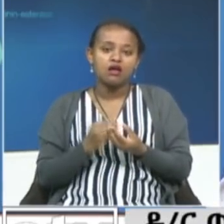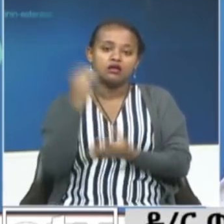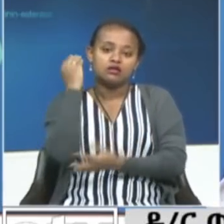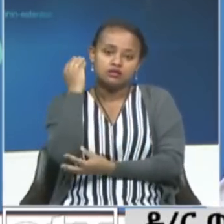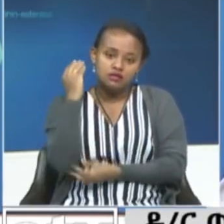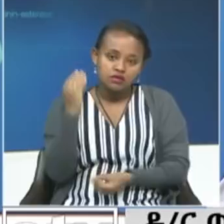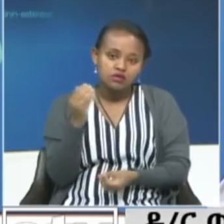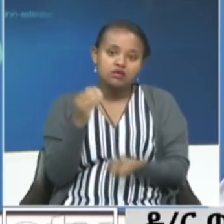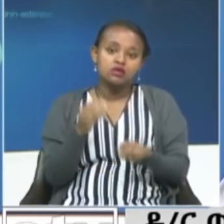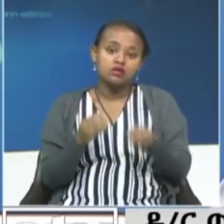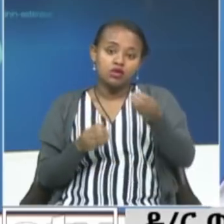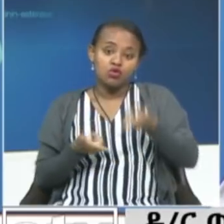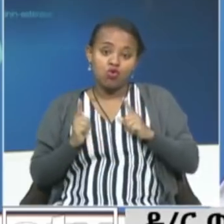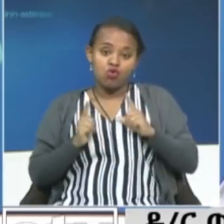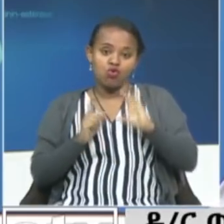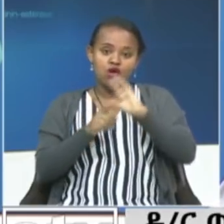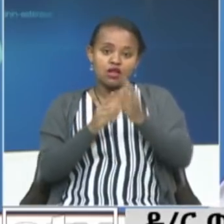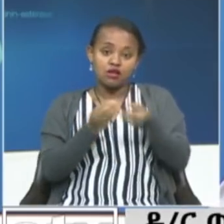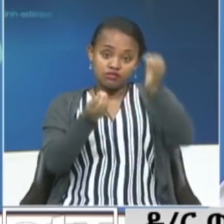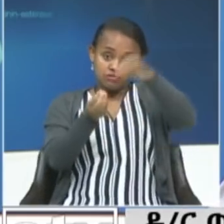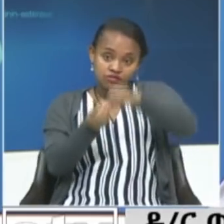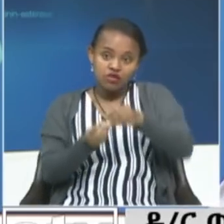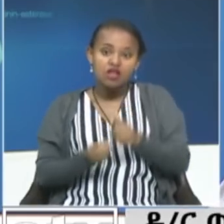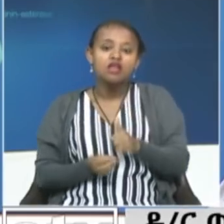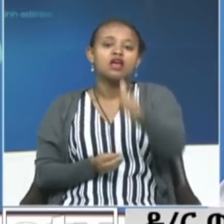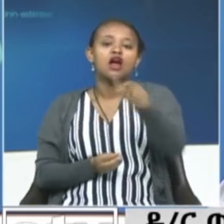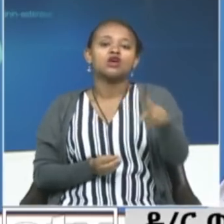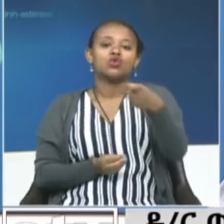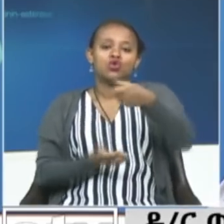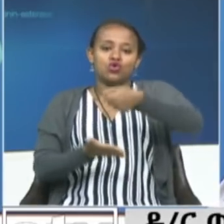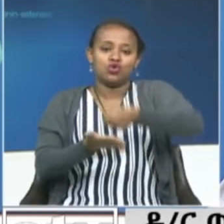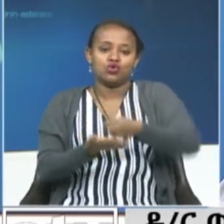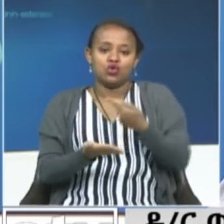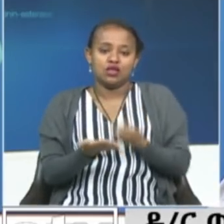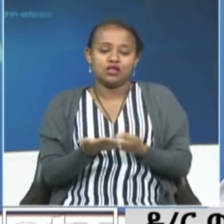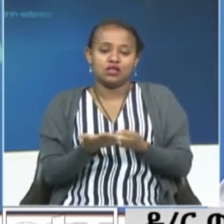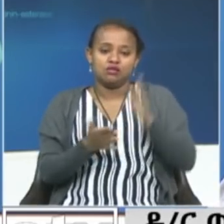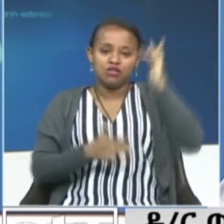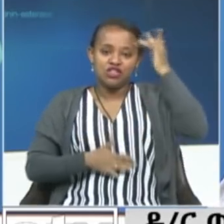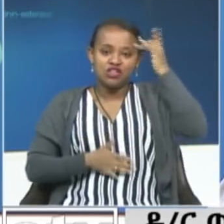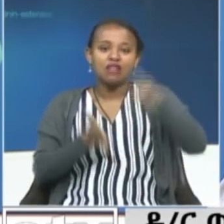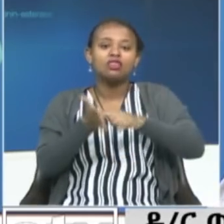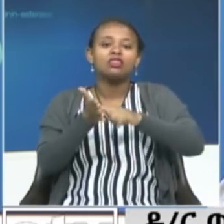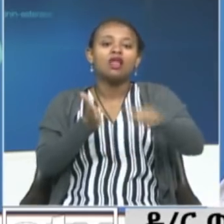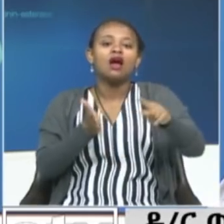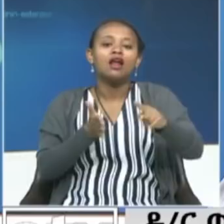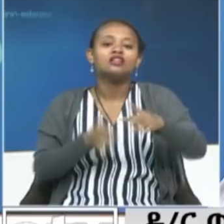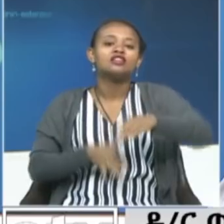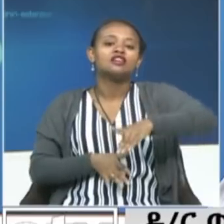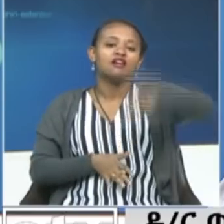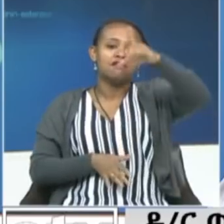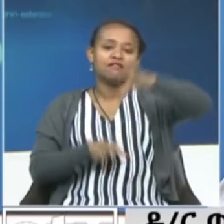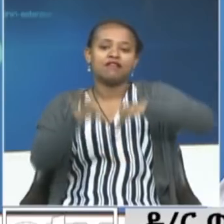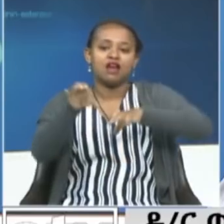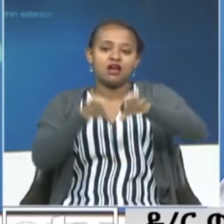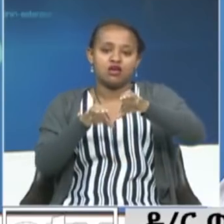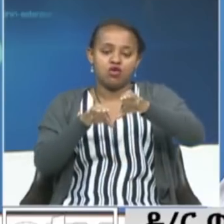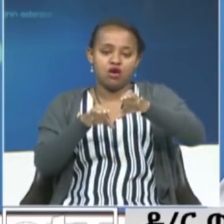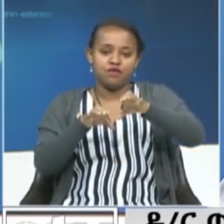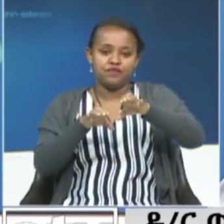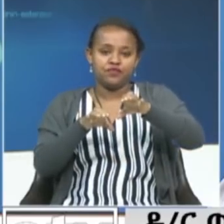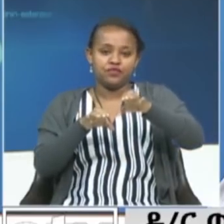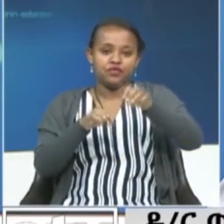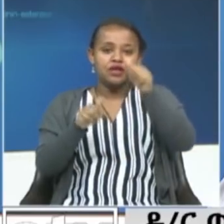ሁኔታም ሲደመርበት የራሱ የሆነ ተጽዕኖ ለዚህ በሽታ ተጋላጭነታችንን ከፍ ያደርገዋል።